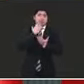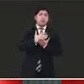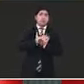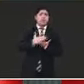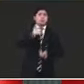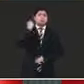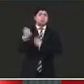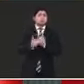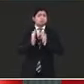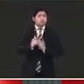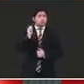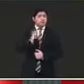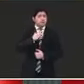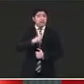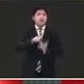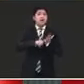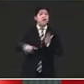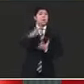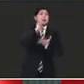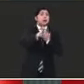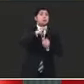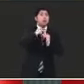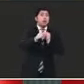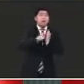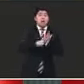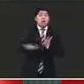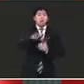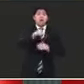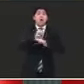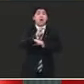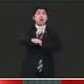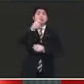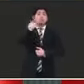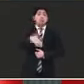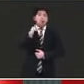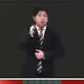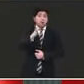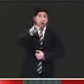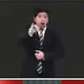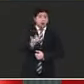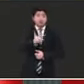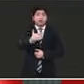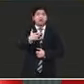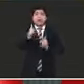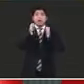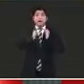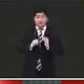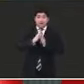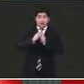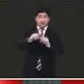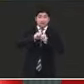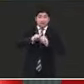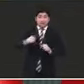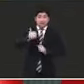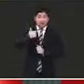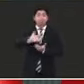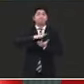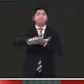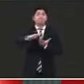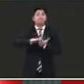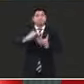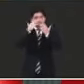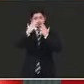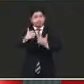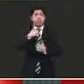her kesimden insanımızın Hayat pahalılığının yol açtığı refah kaybını telafi edecek adımları da